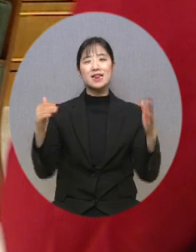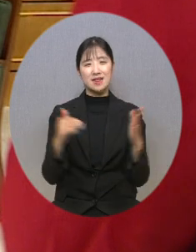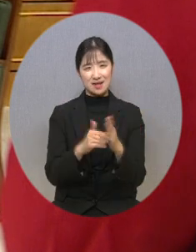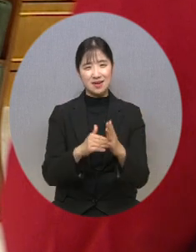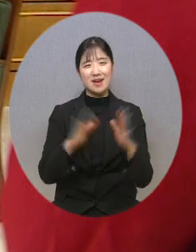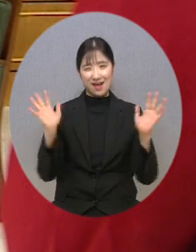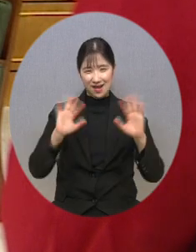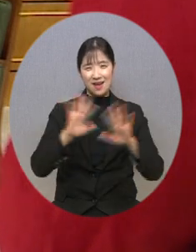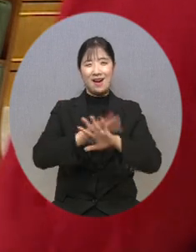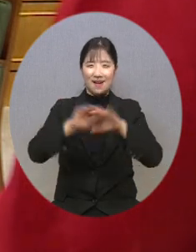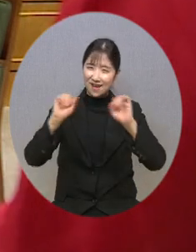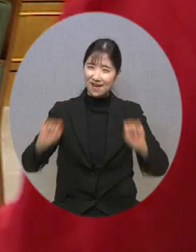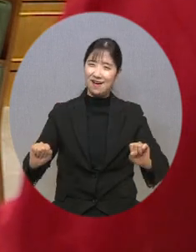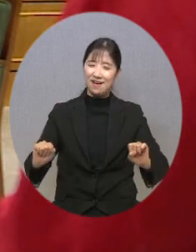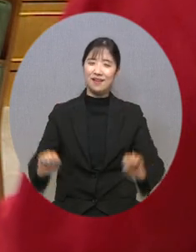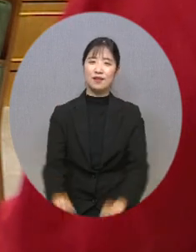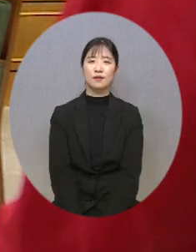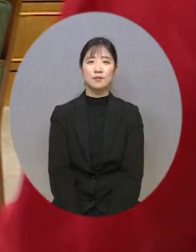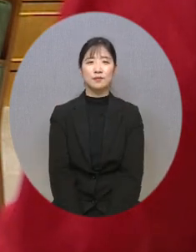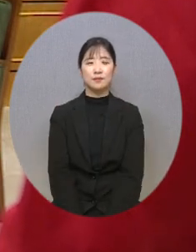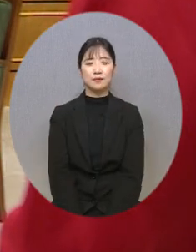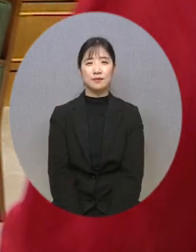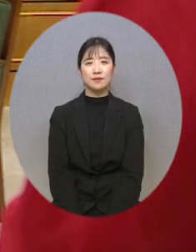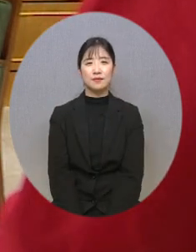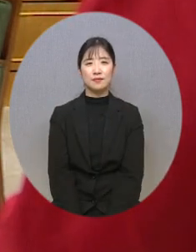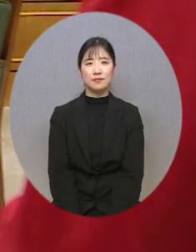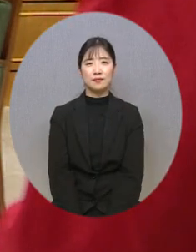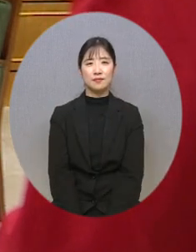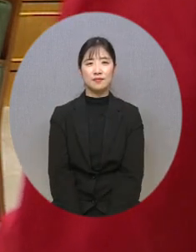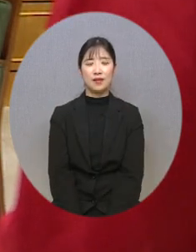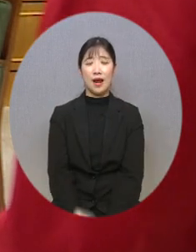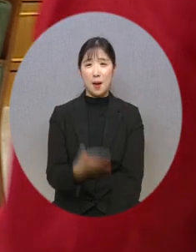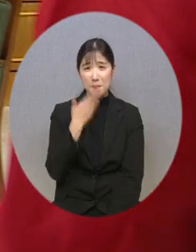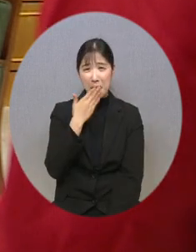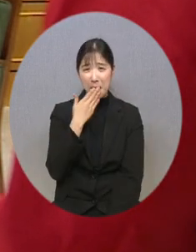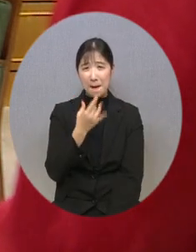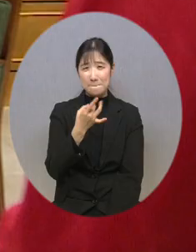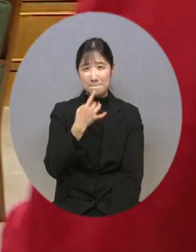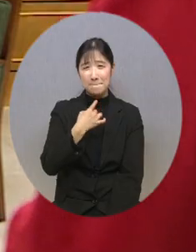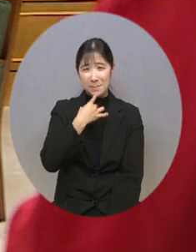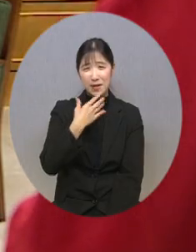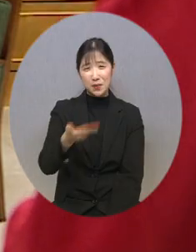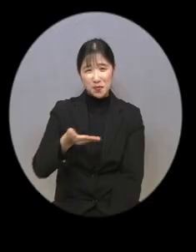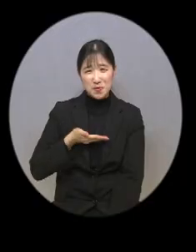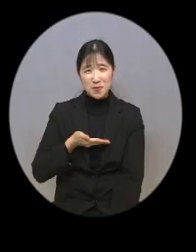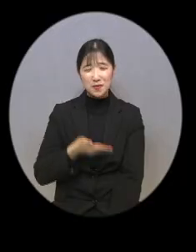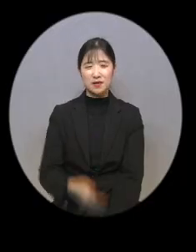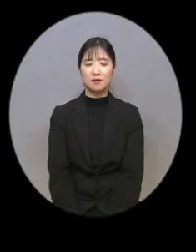돌아가십시오. 천천히 식사하시고 안전히 돌아가십시오. 밥만 주는 거예요?